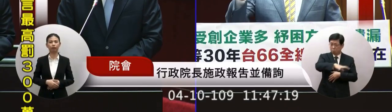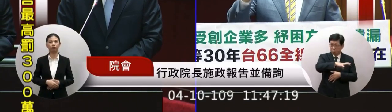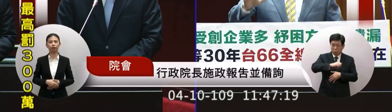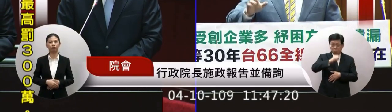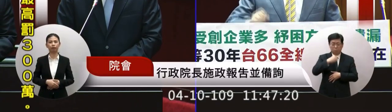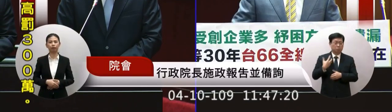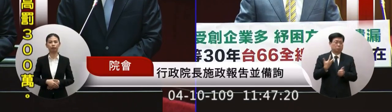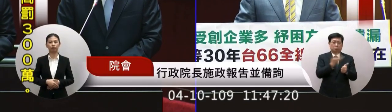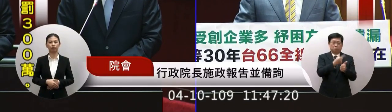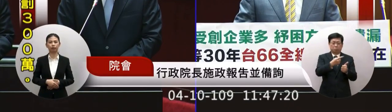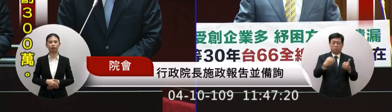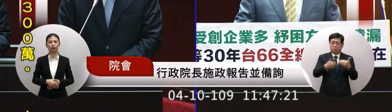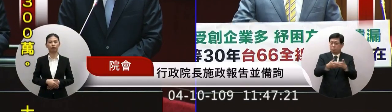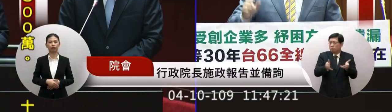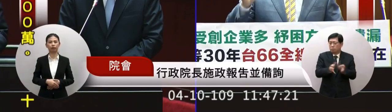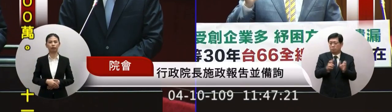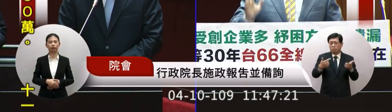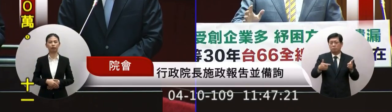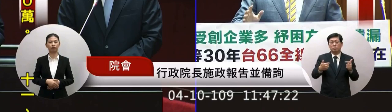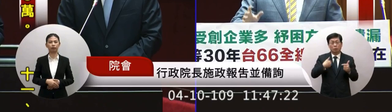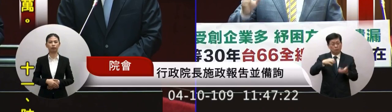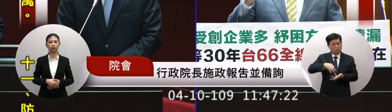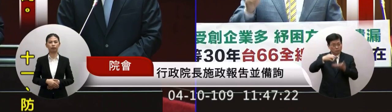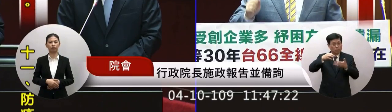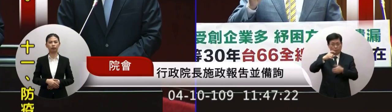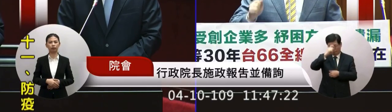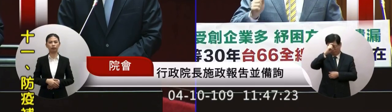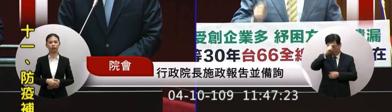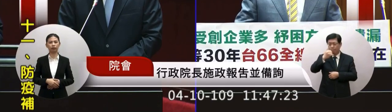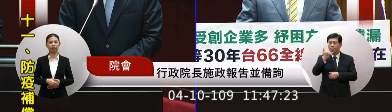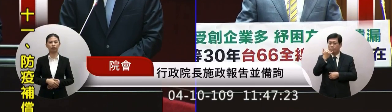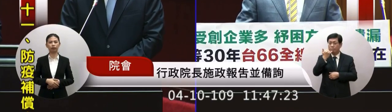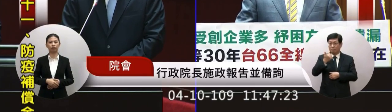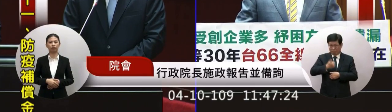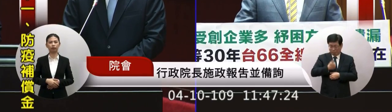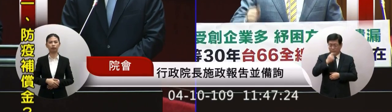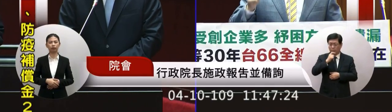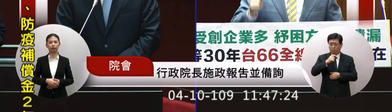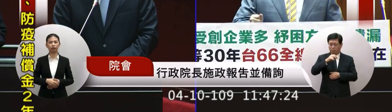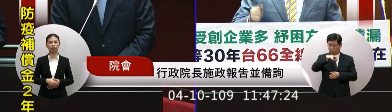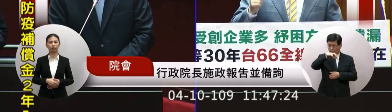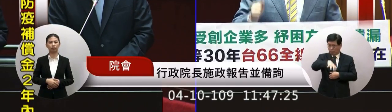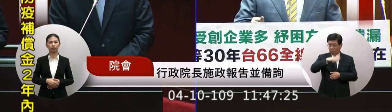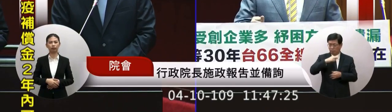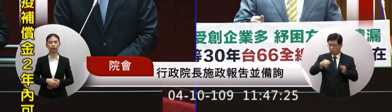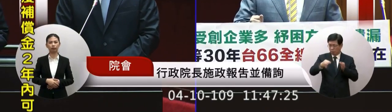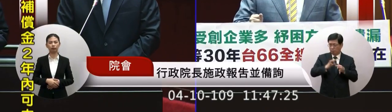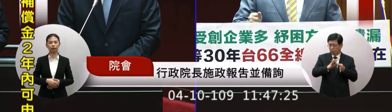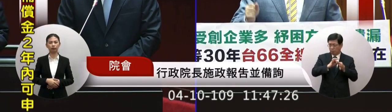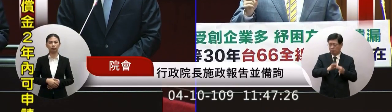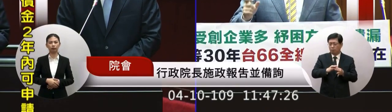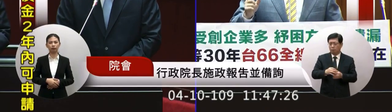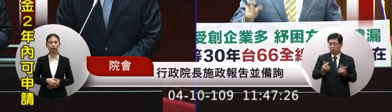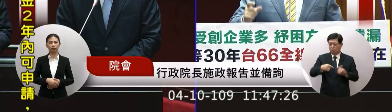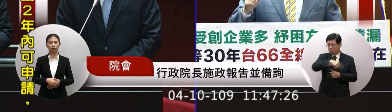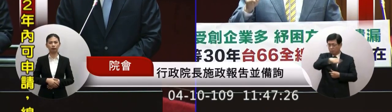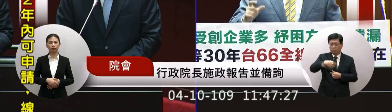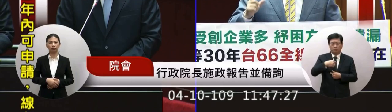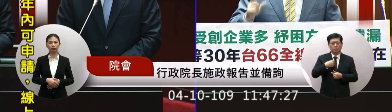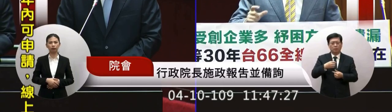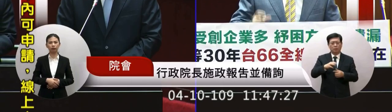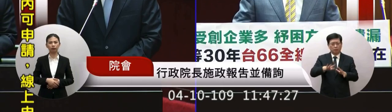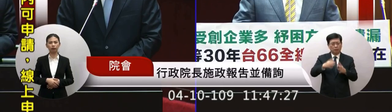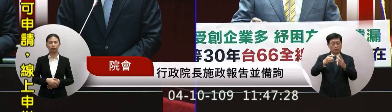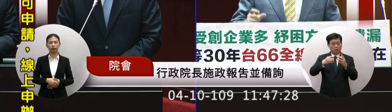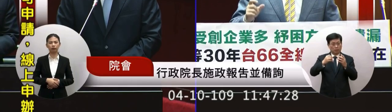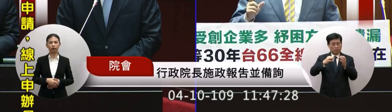子都要压在交通部身上，好，我所提出的是说真的直接跟好我们的机场的营运，好这个数字下降有直